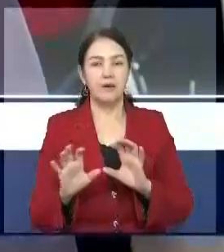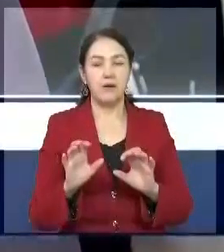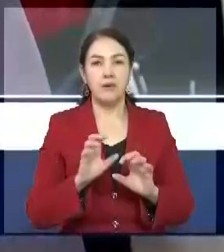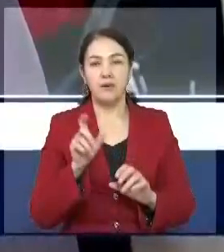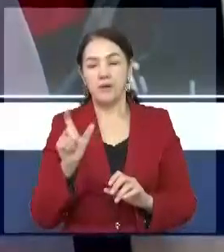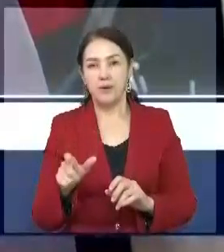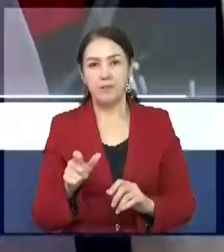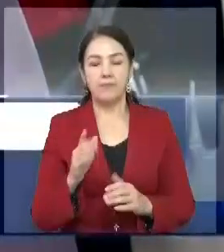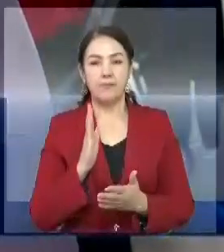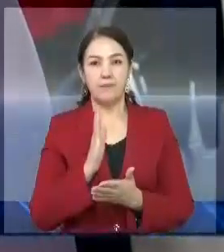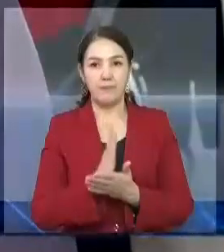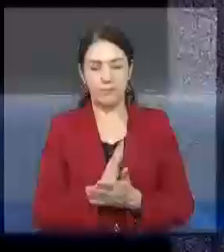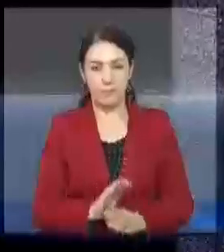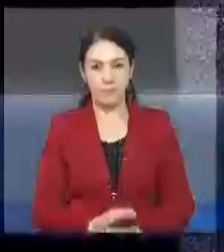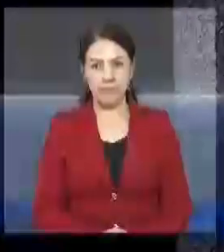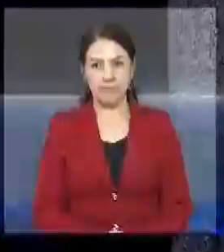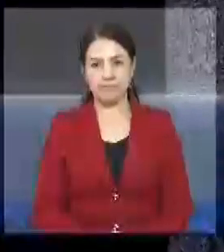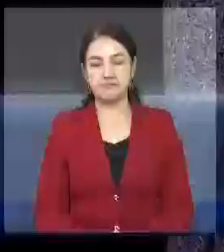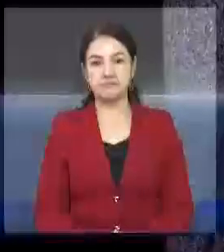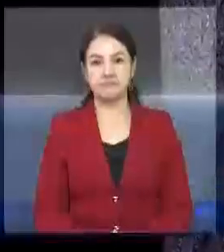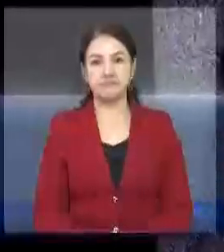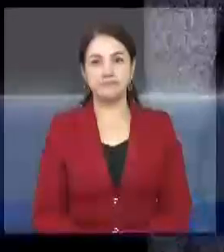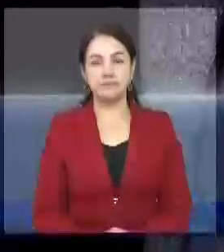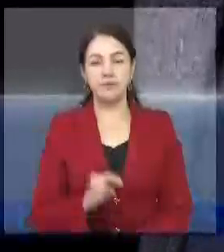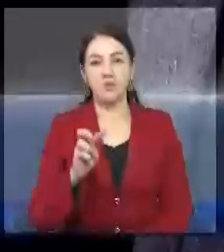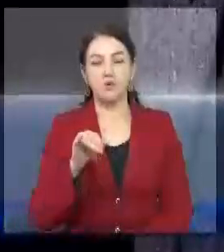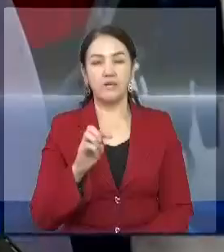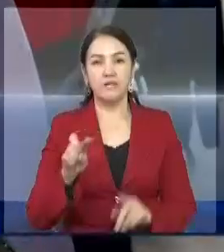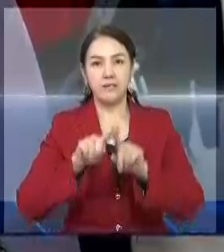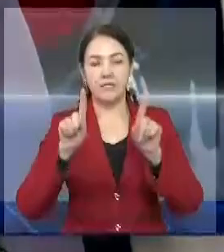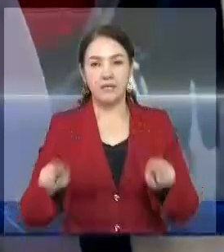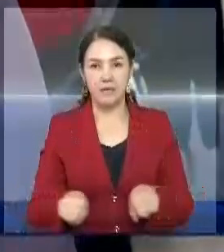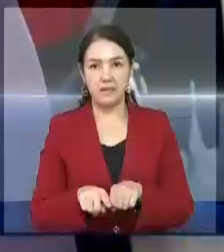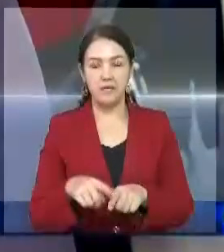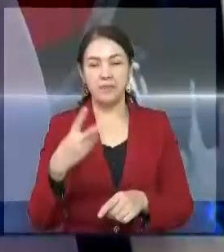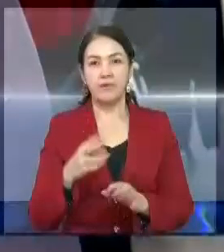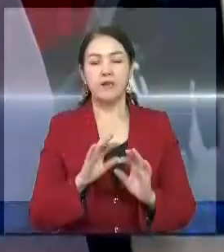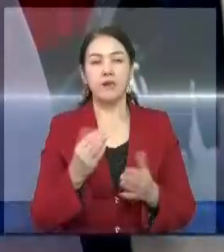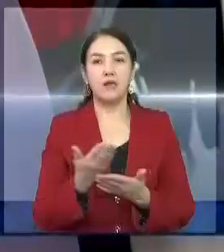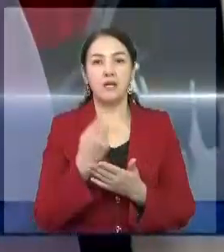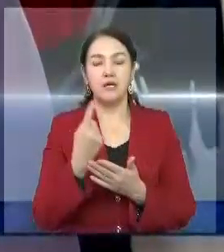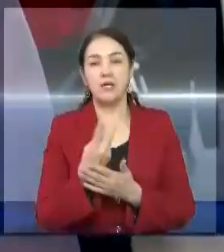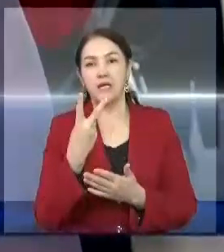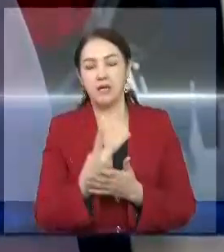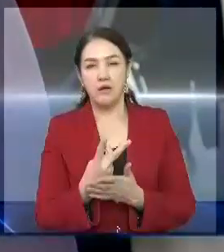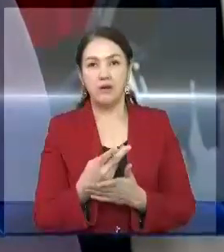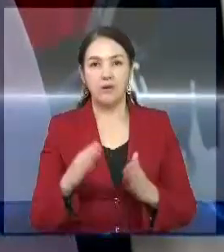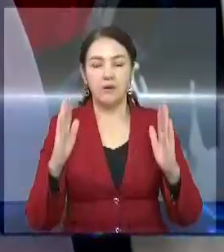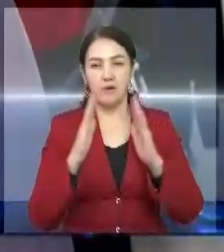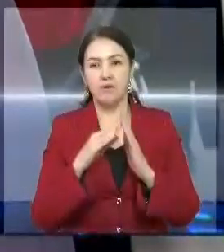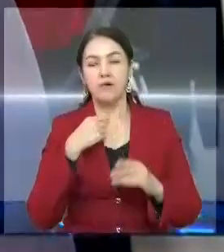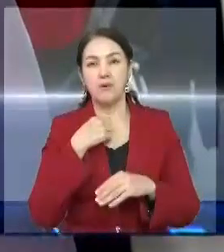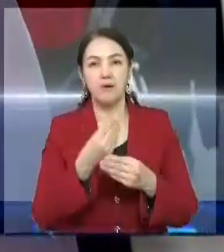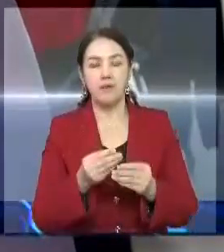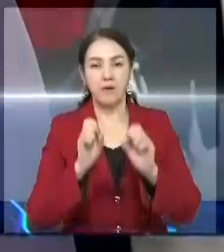жасауға жасайтын азаматшалар. Урна дейді ғой, жәшік дауыс беру. Бір тұрақты жәшік және екі сол үйден дауыс